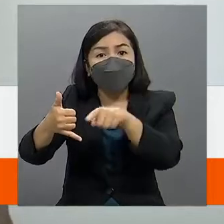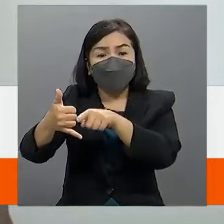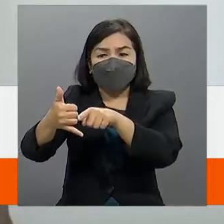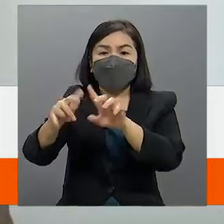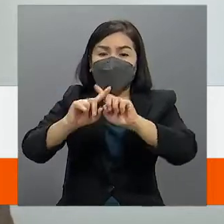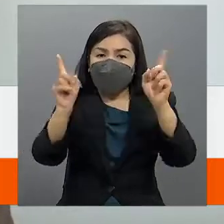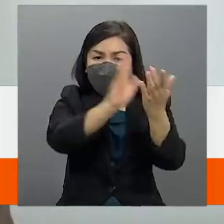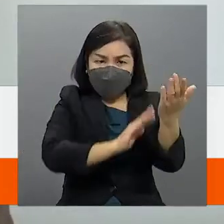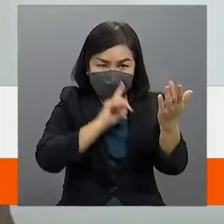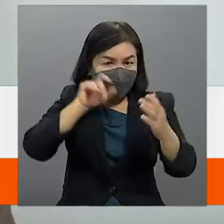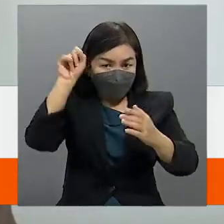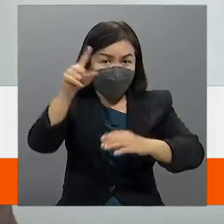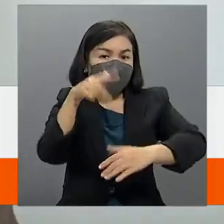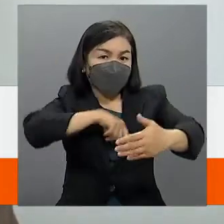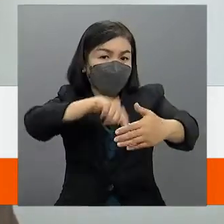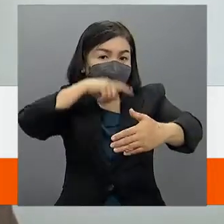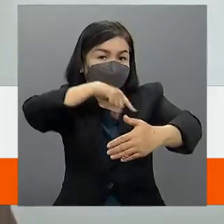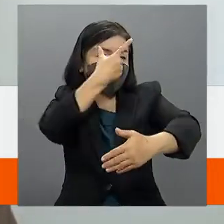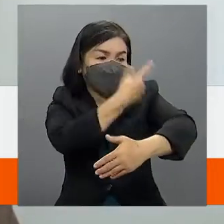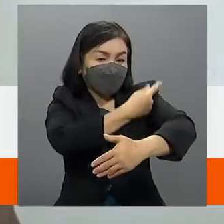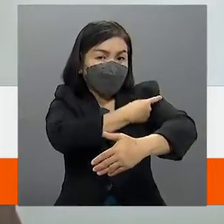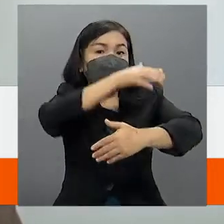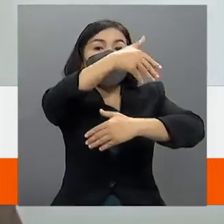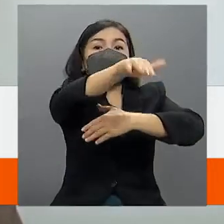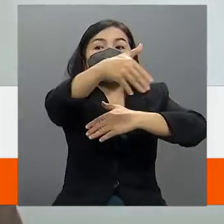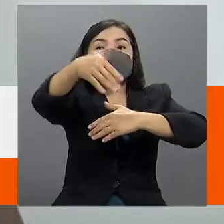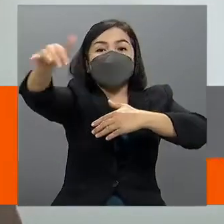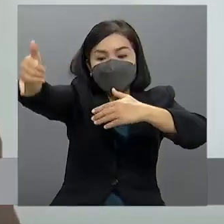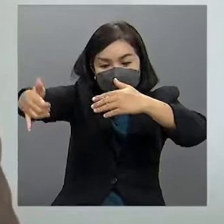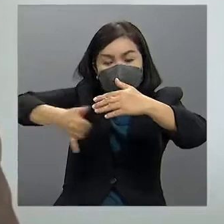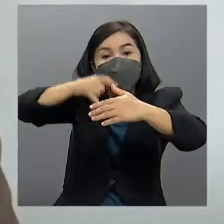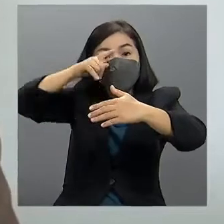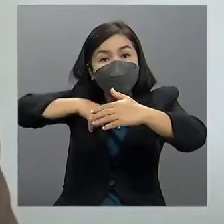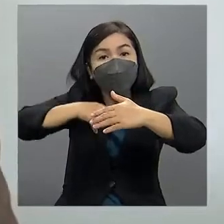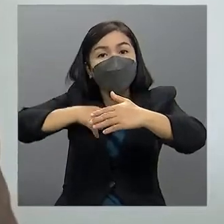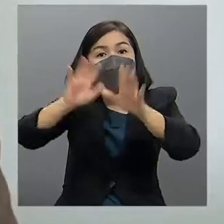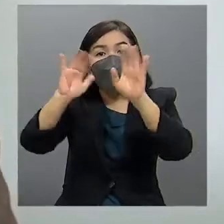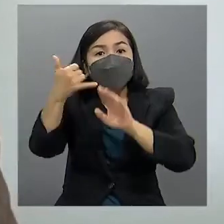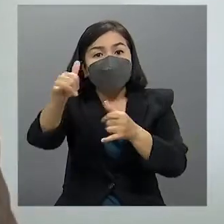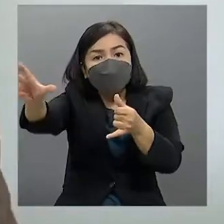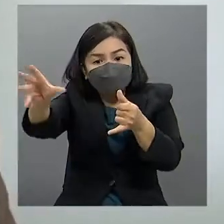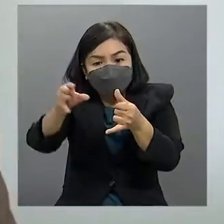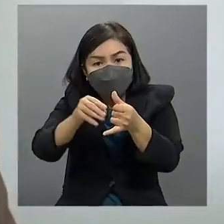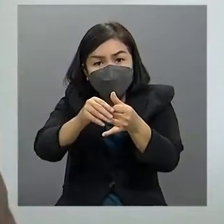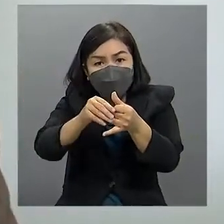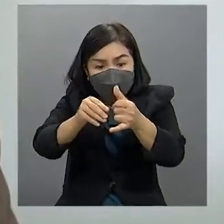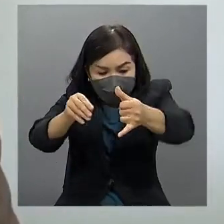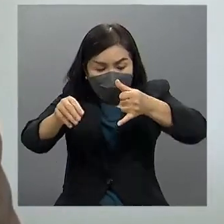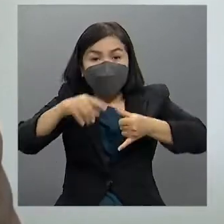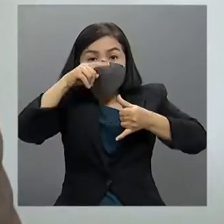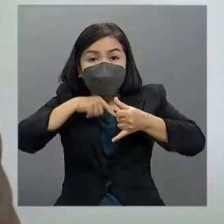วัคซีนแล้วเหลือแต่คนต่างประเทศที่จะลักลอบเข้ามาแล้วจะนำเชื้อเข้ามาเพิ่มเติมอีกนะ